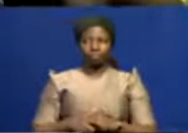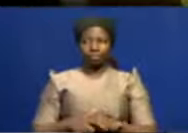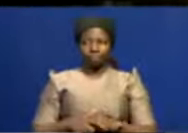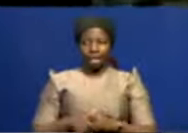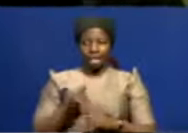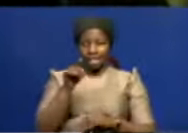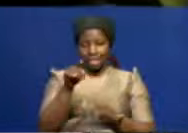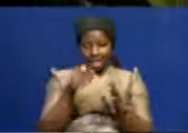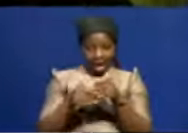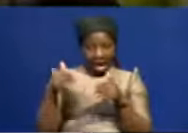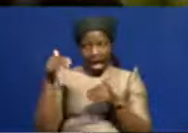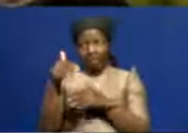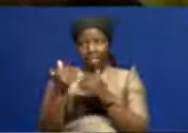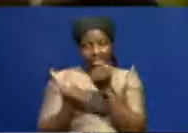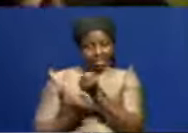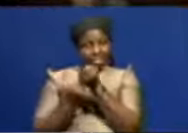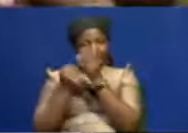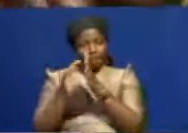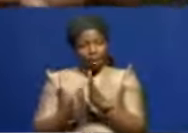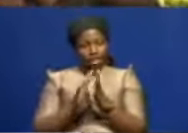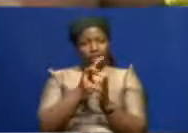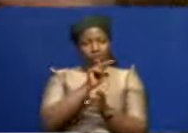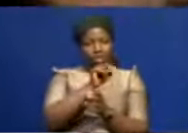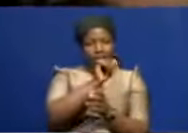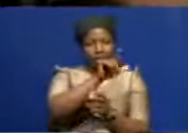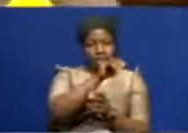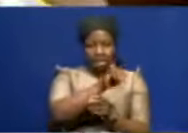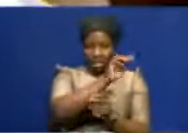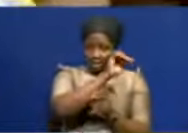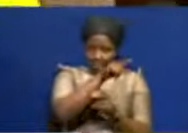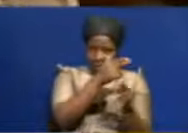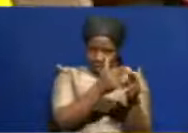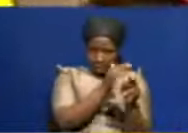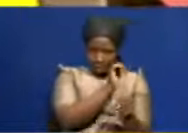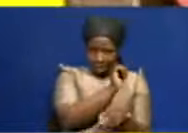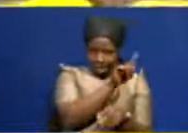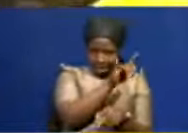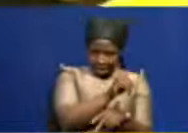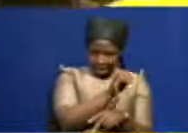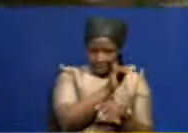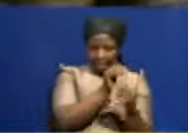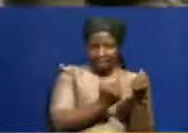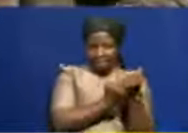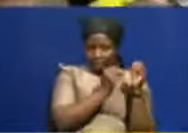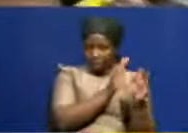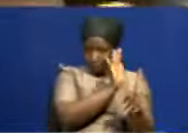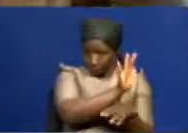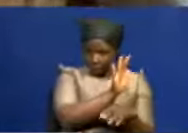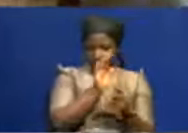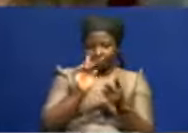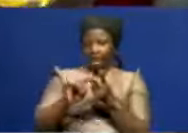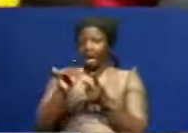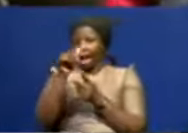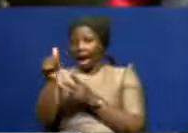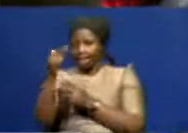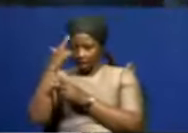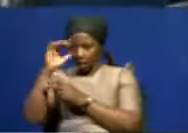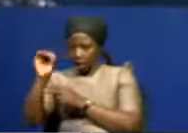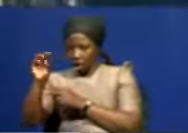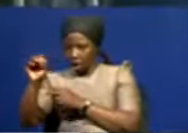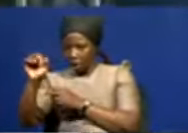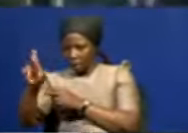Hii ni baada ya wafuasi wa mbunge wa Nyali Mohammed Ali na wale wa mbunge wa bunge la Afrika Mashariki Hassan Omar